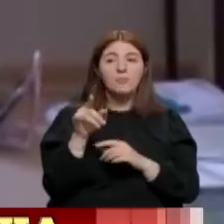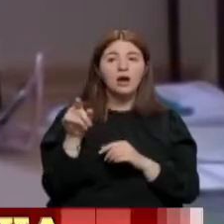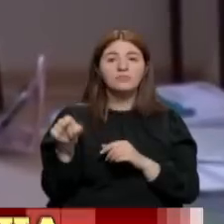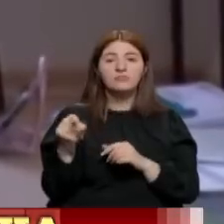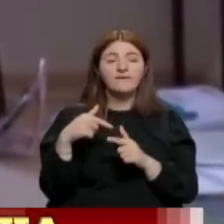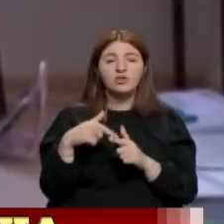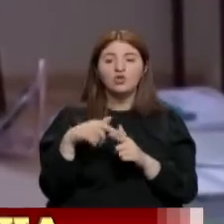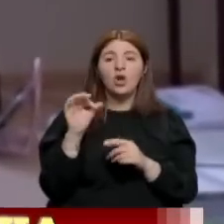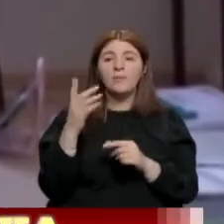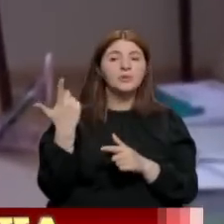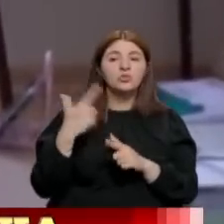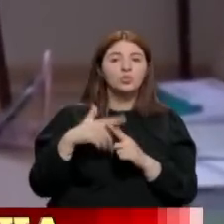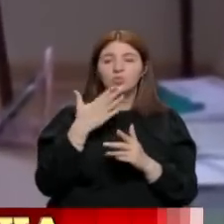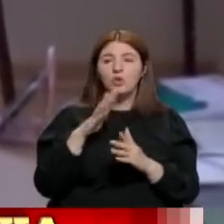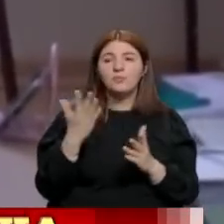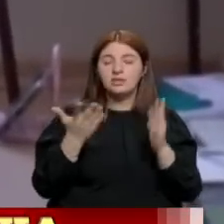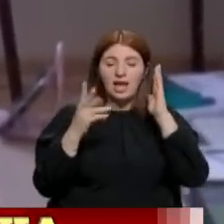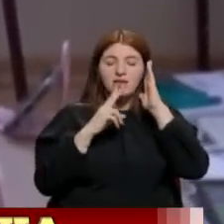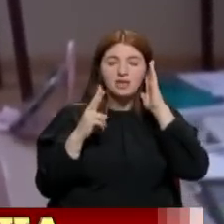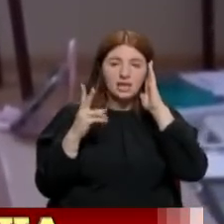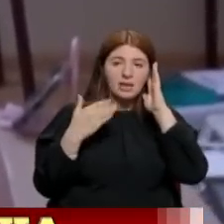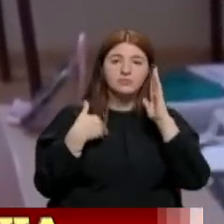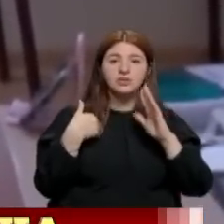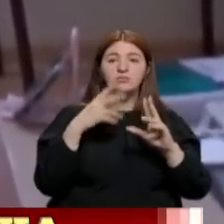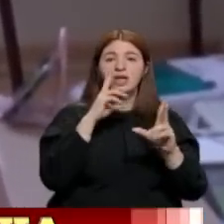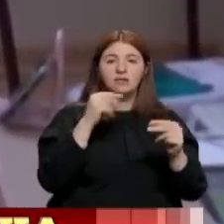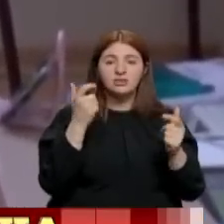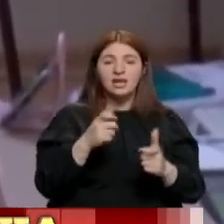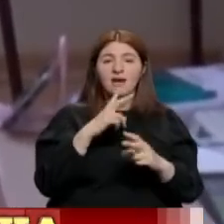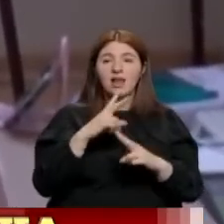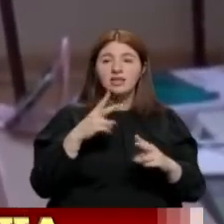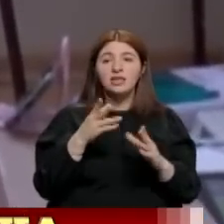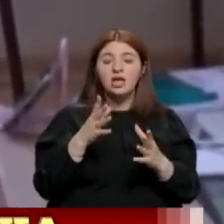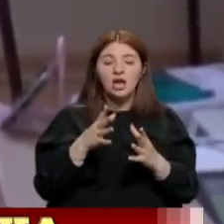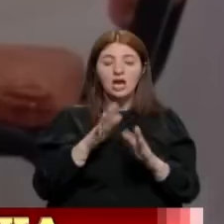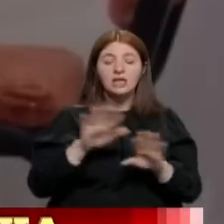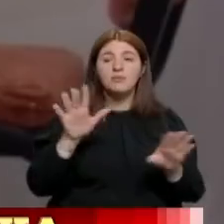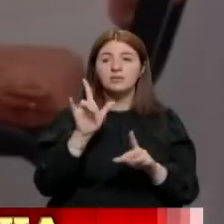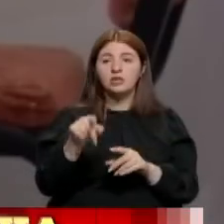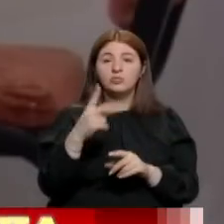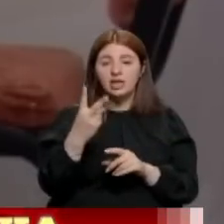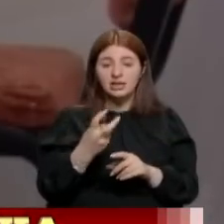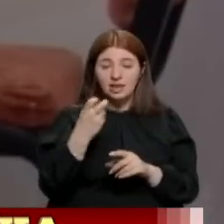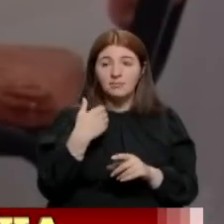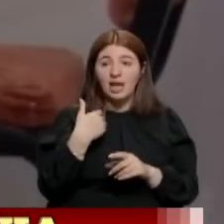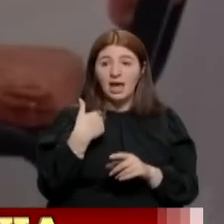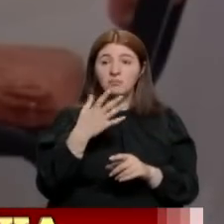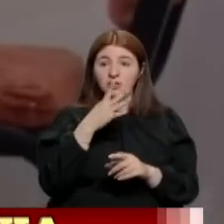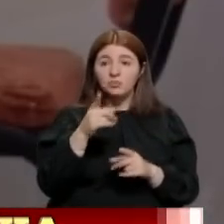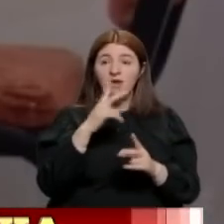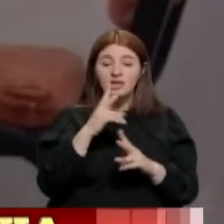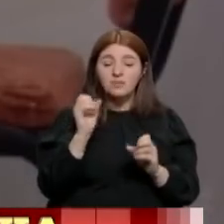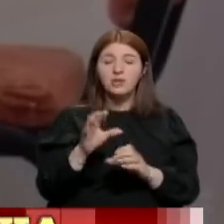Ama Fatoş'un öyle bir lüksü yok. Mesela elektrikler, bizim kaldığımız yerin elektriği gitmemesi. Burada da 2 saat eğer ben bilsem bu